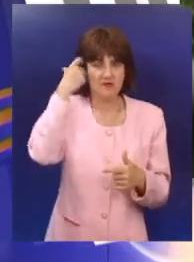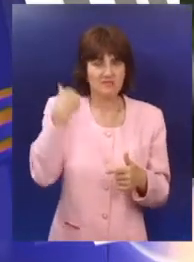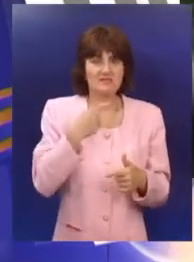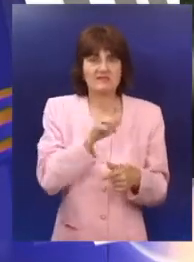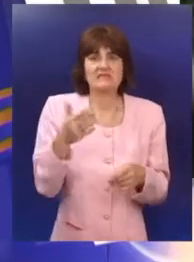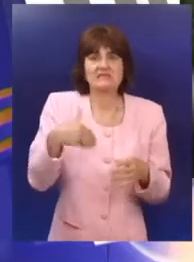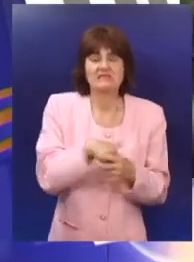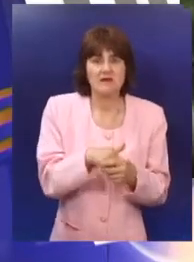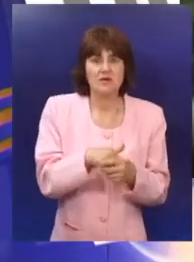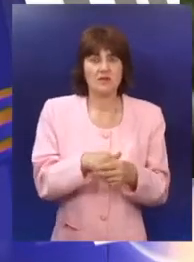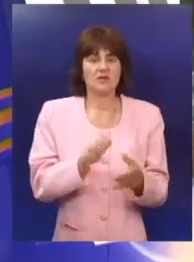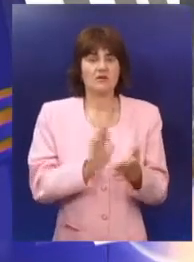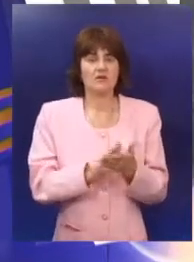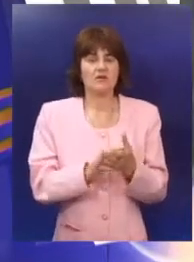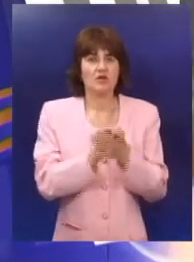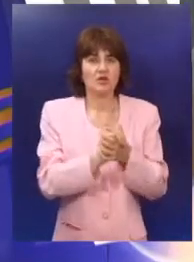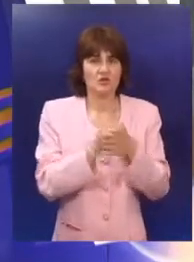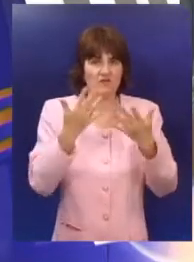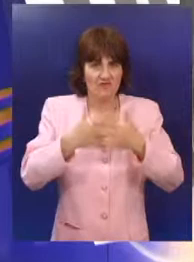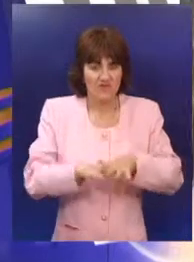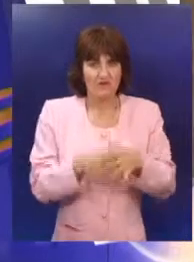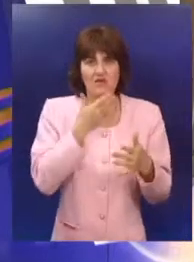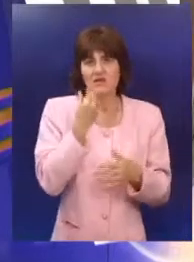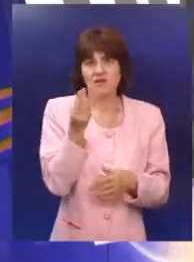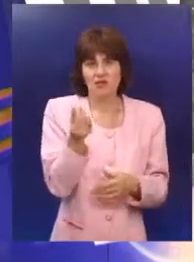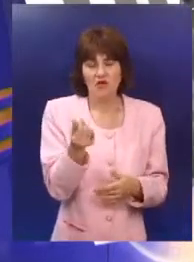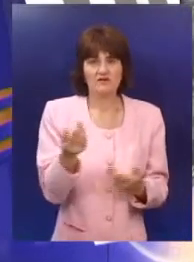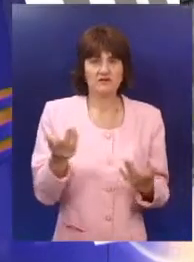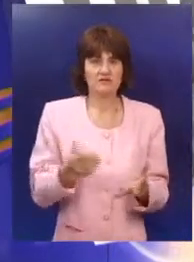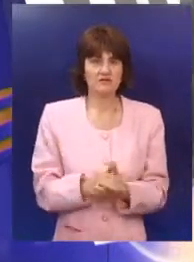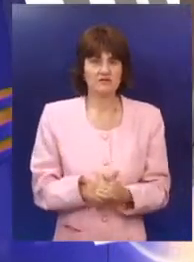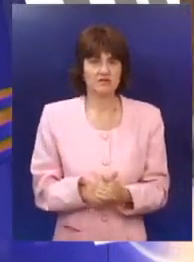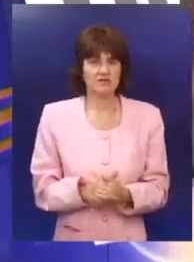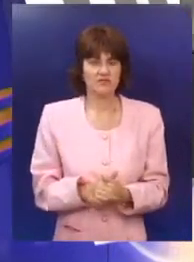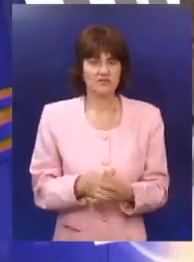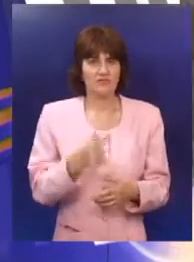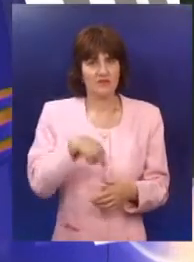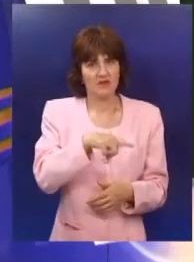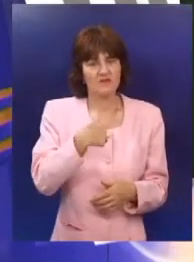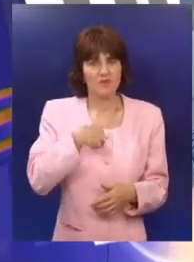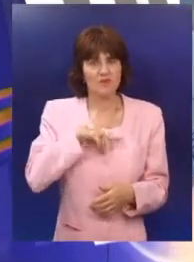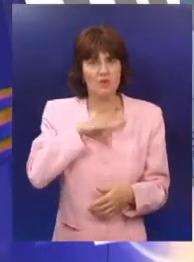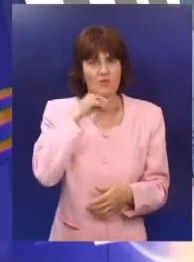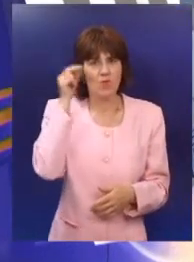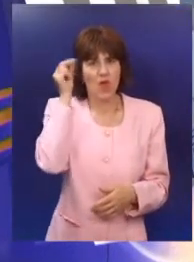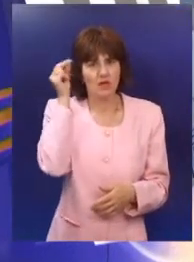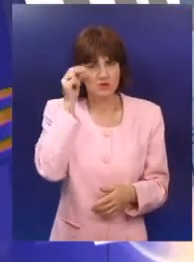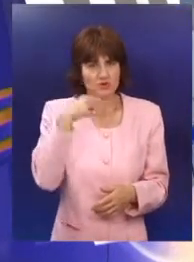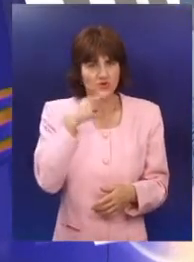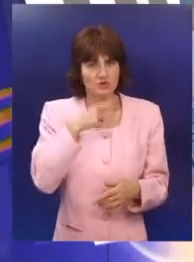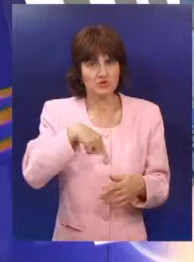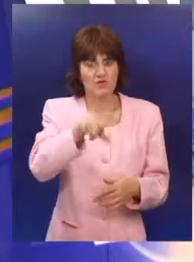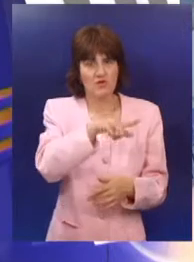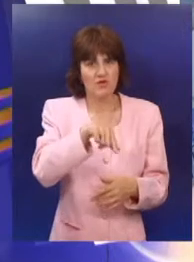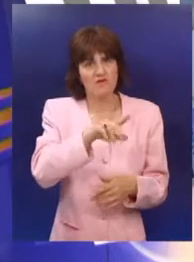jesu nezaposlenost, raskidi partnerskih odnosa, nedostatak novca i drugi. Mi imamo iskustvo da oko